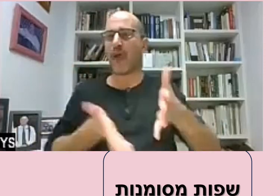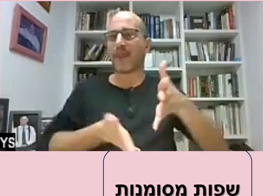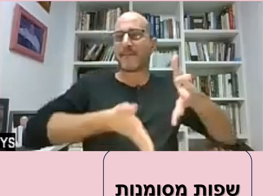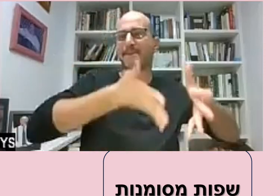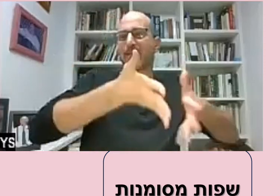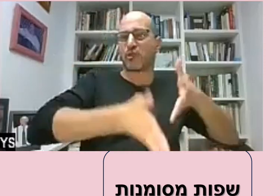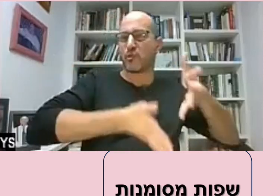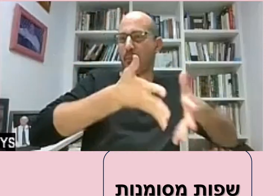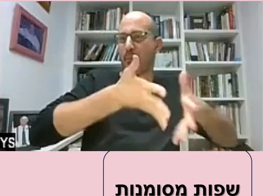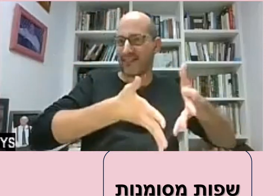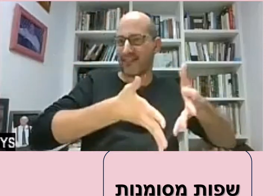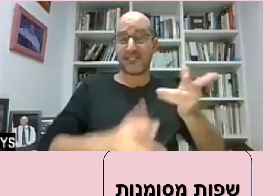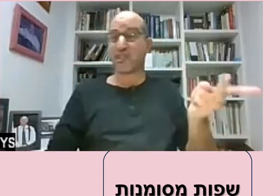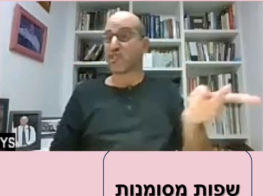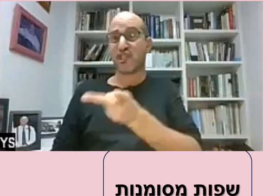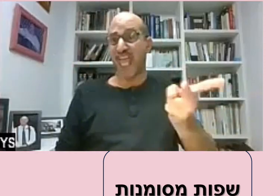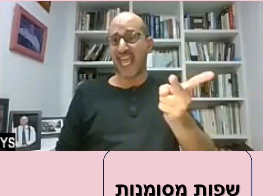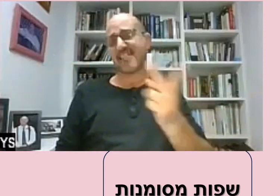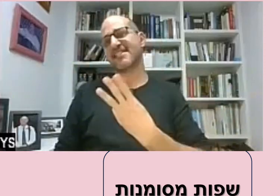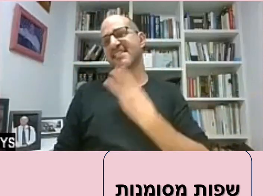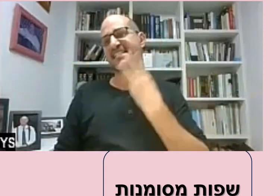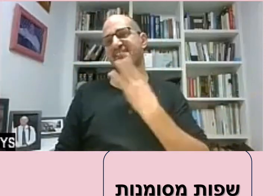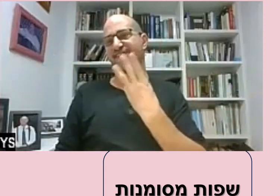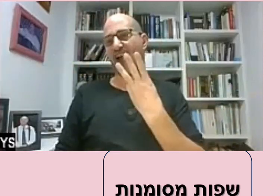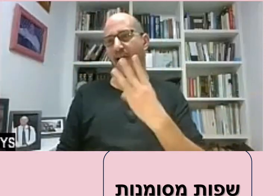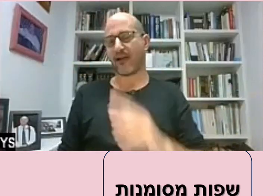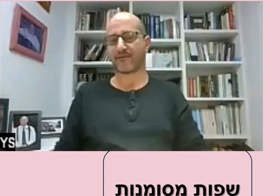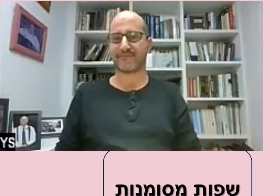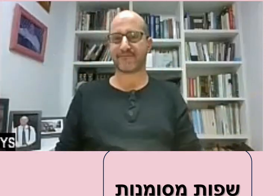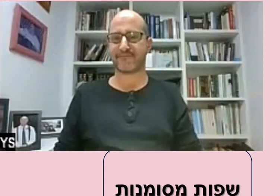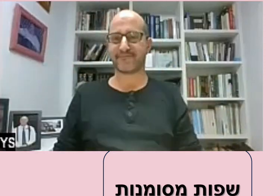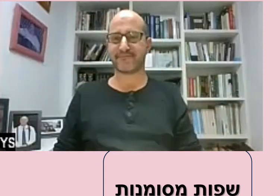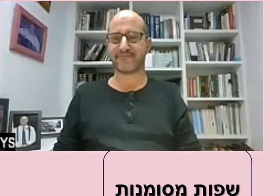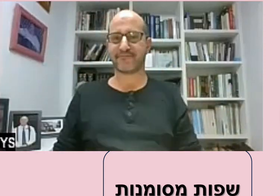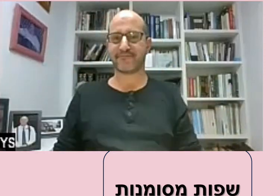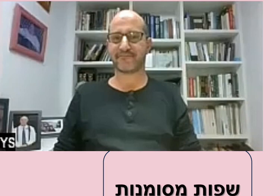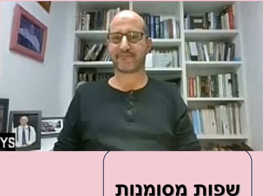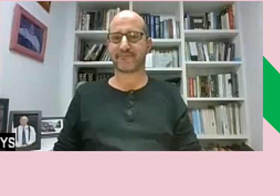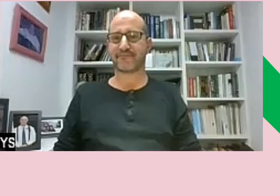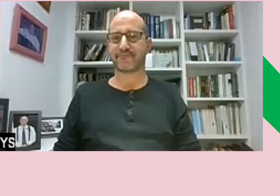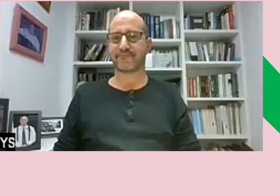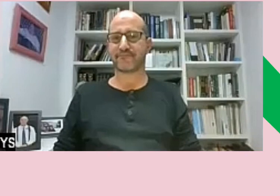הדבורה לעומת המסומנת. שתיהן זה שפות, כמובן.